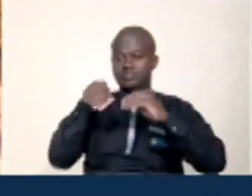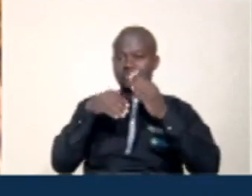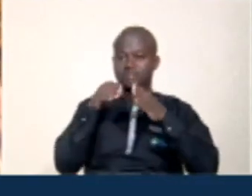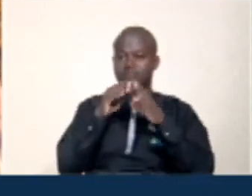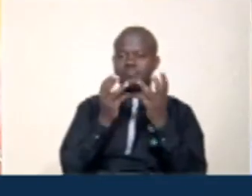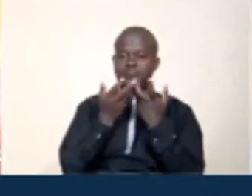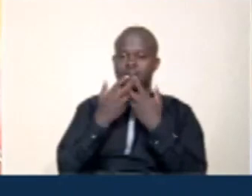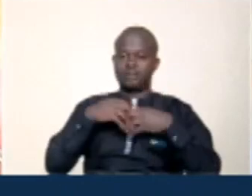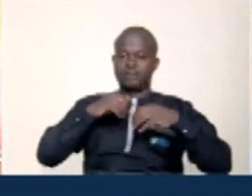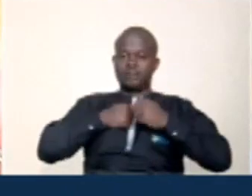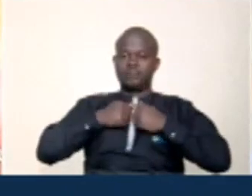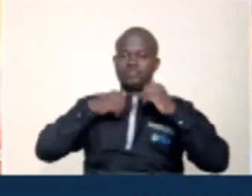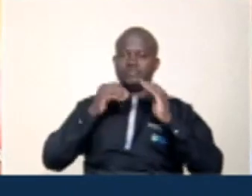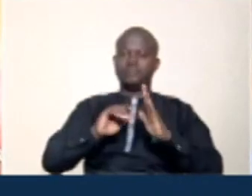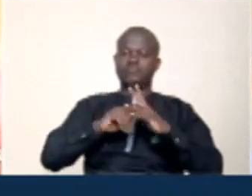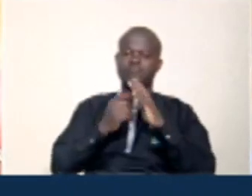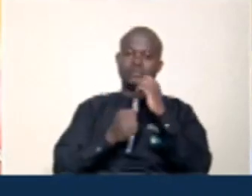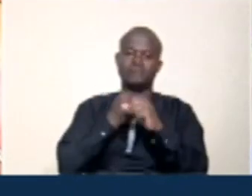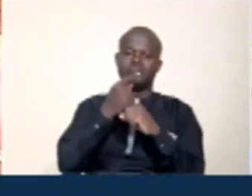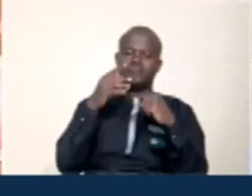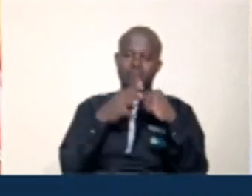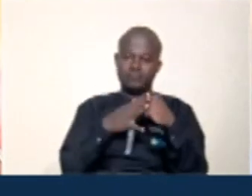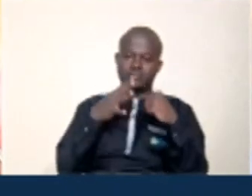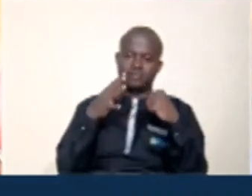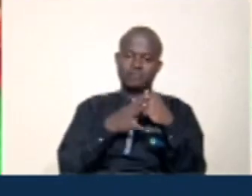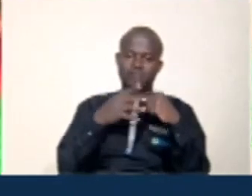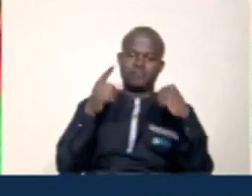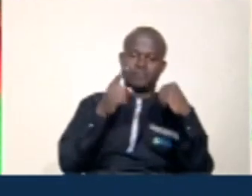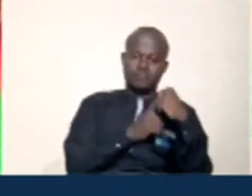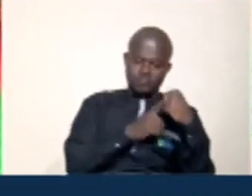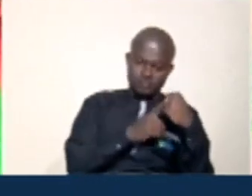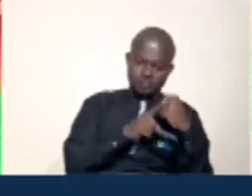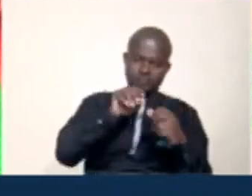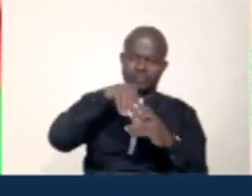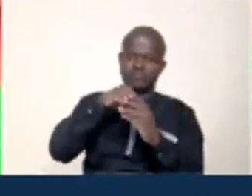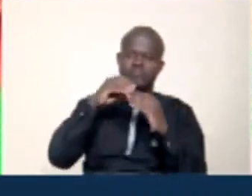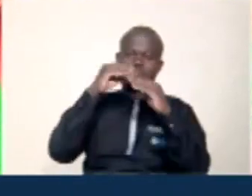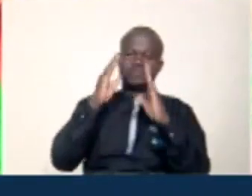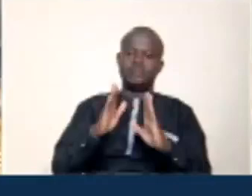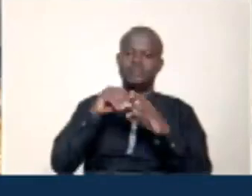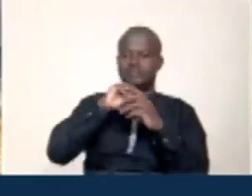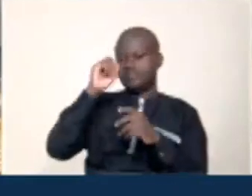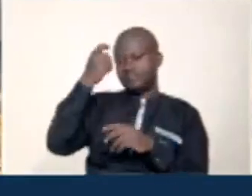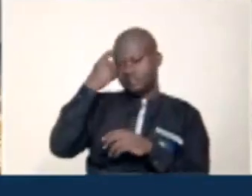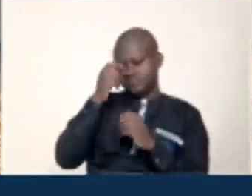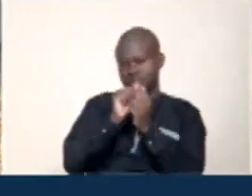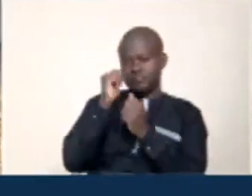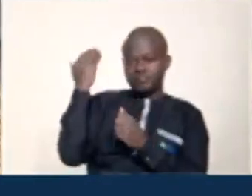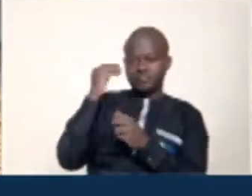ubumwe bw'Abanyarwanda, washinzwe mu mwaka w'1996, ukaba ugizwe n'abayobozi bari muri guverinoma